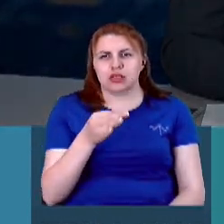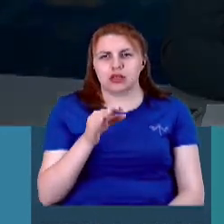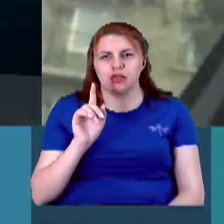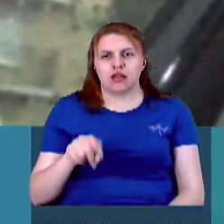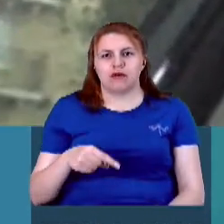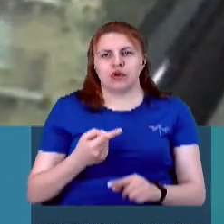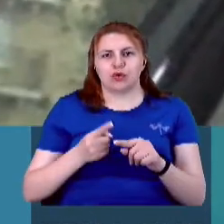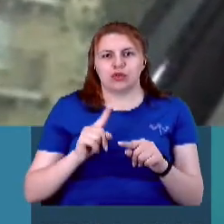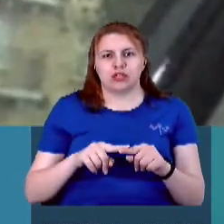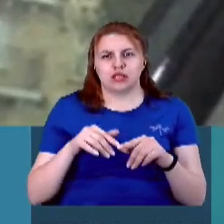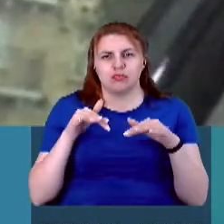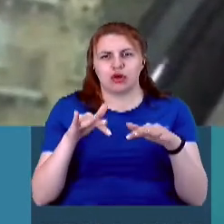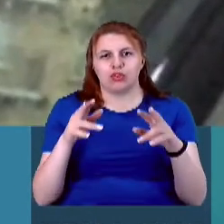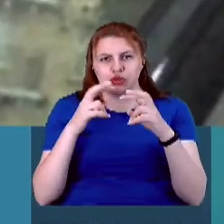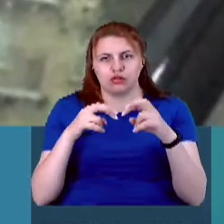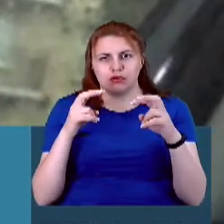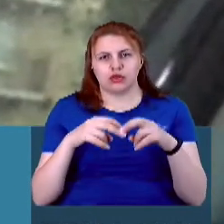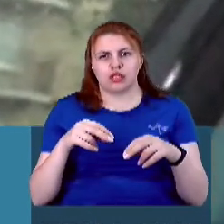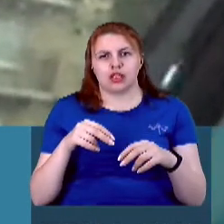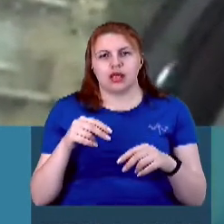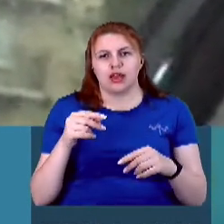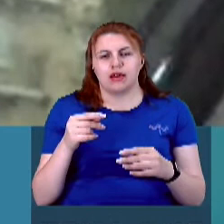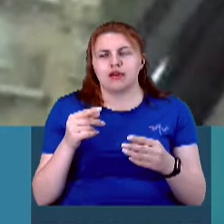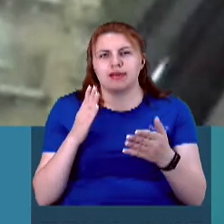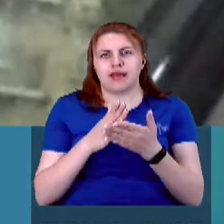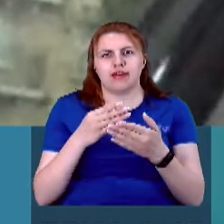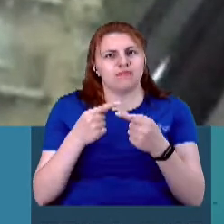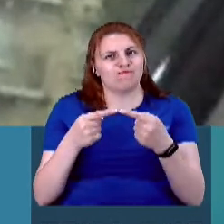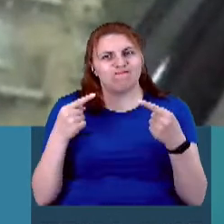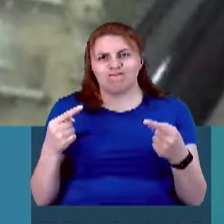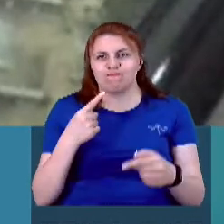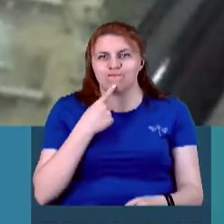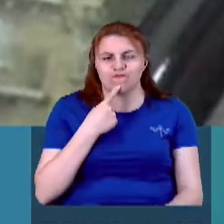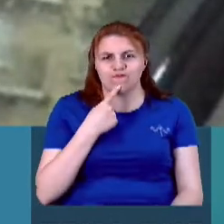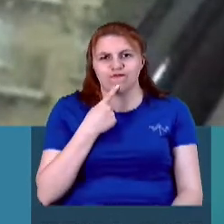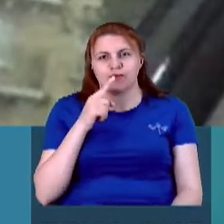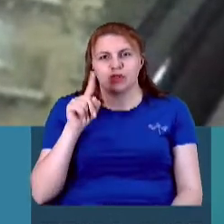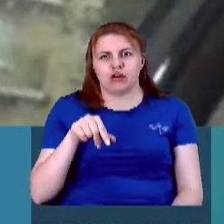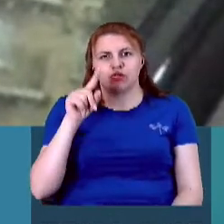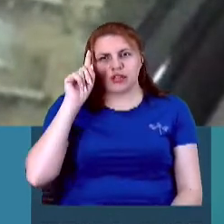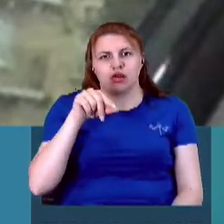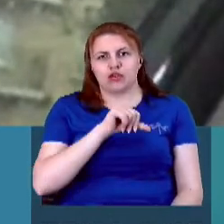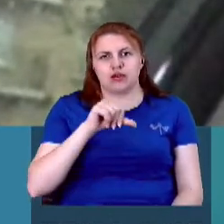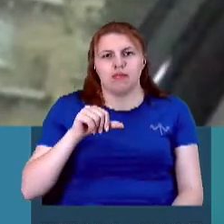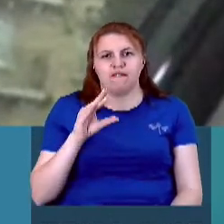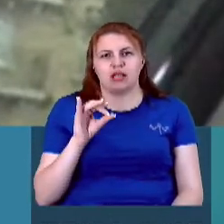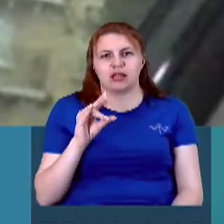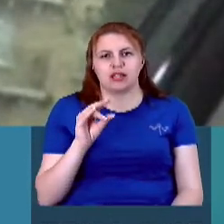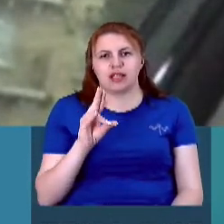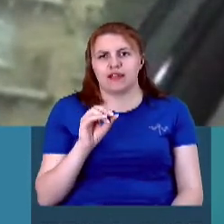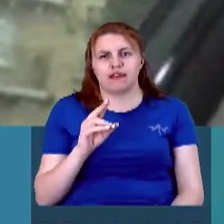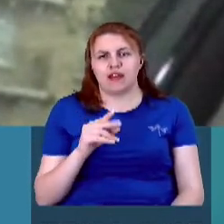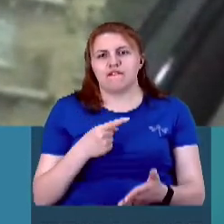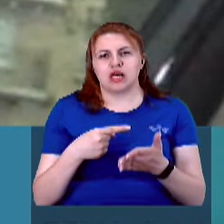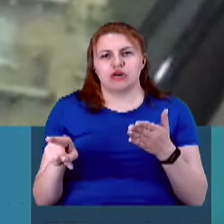справі розглядається кілька версій. Я знаю про також про те, що сама Валентина не виключає,